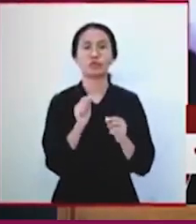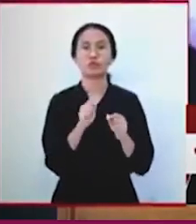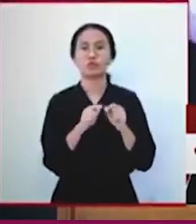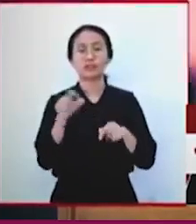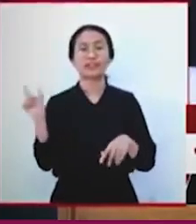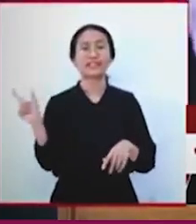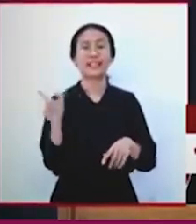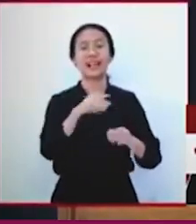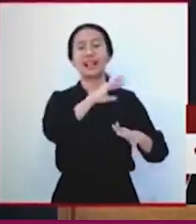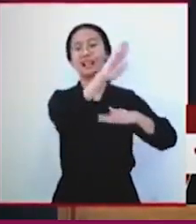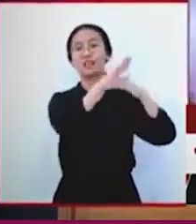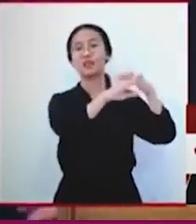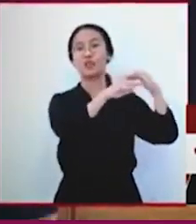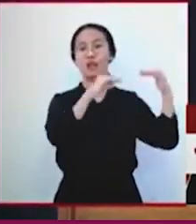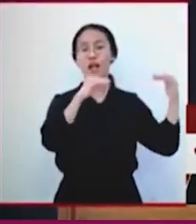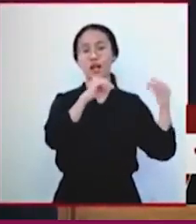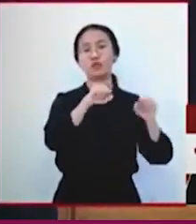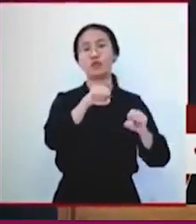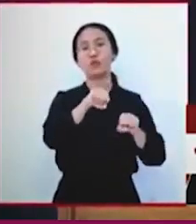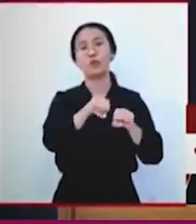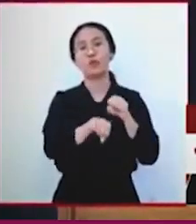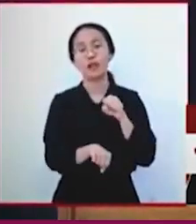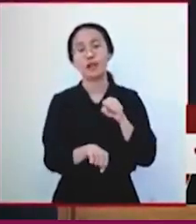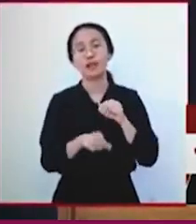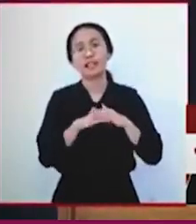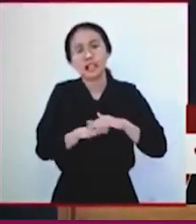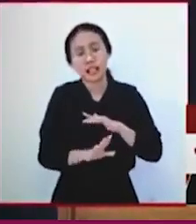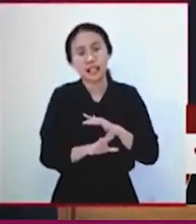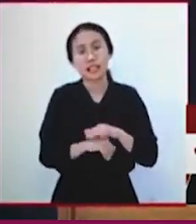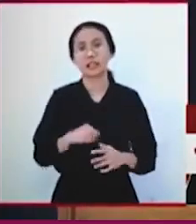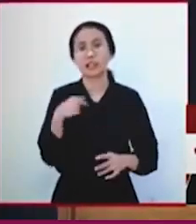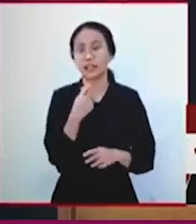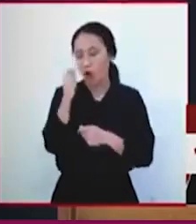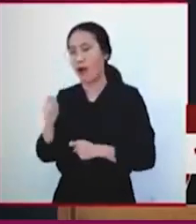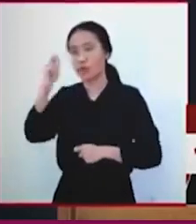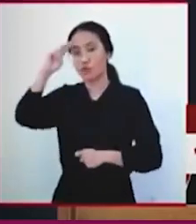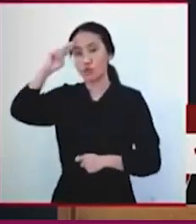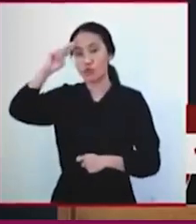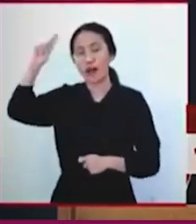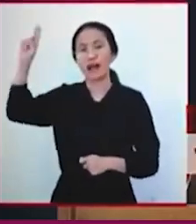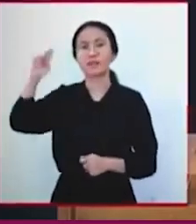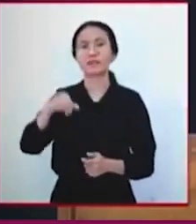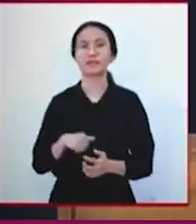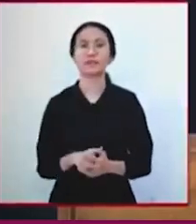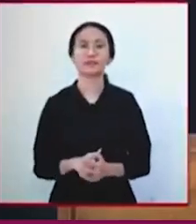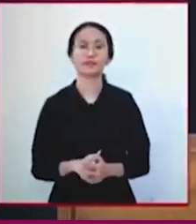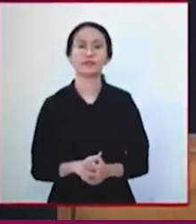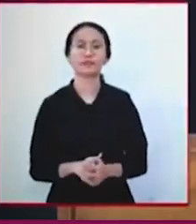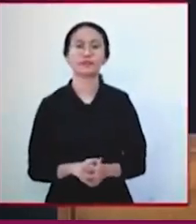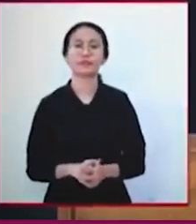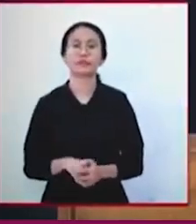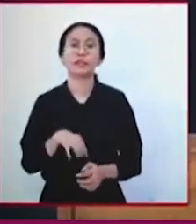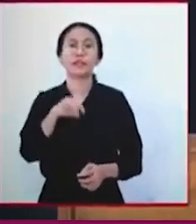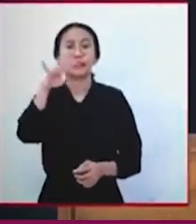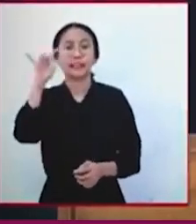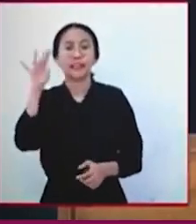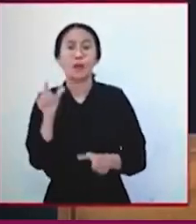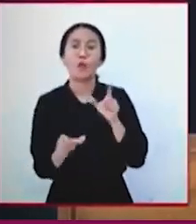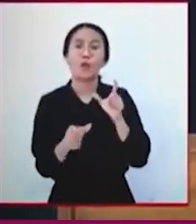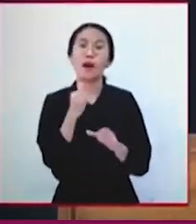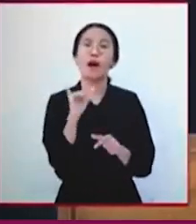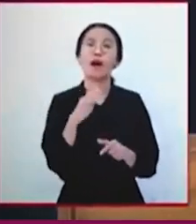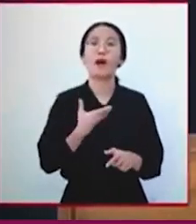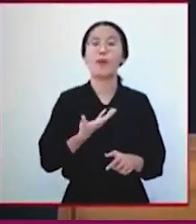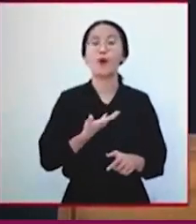kisoya supaya menekankan sikap hormat kita kepada hati-hati maka setiap orang yang mau bicara dengan Tuhan